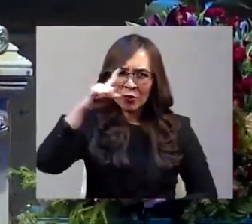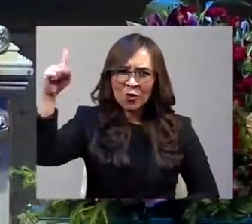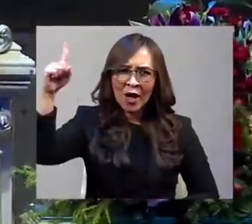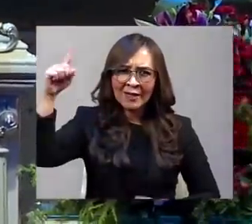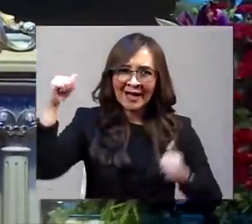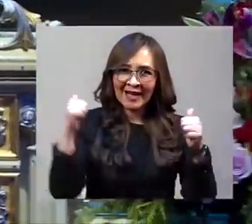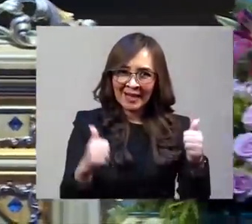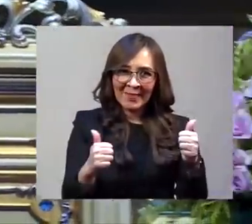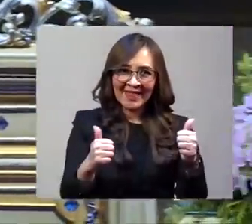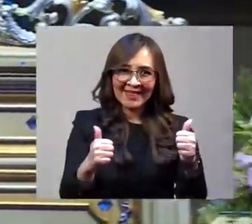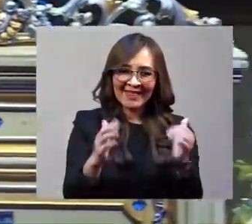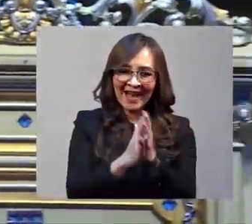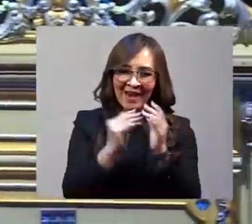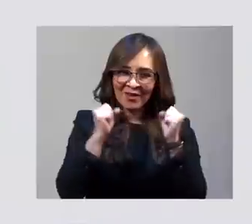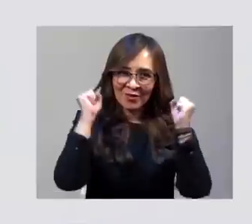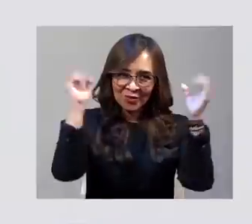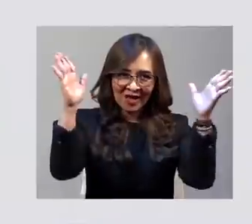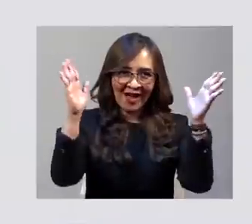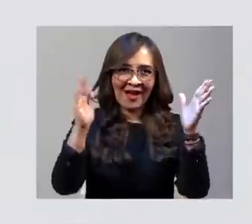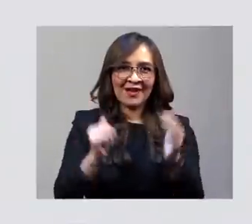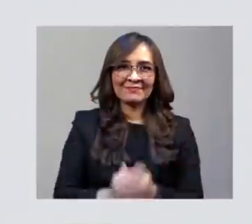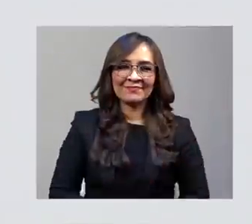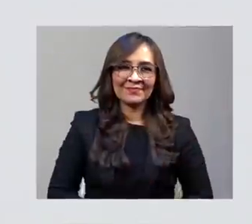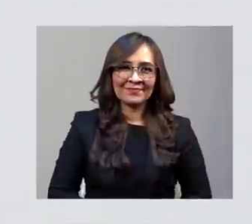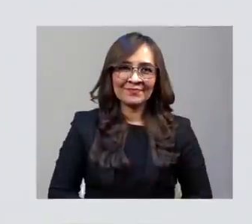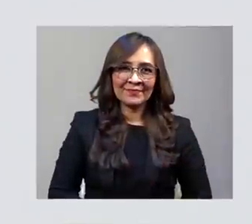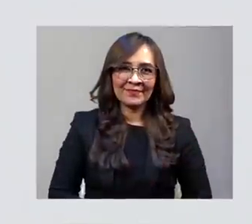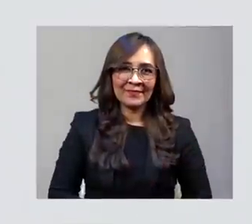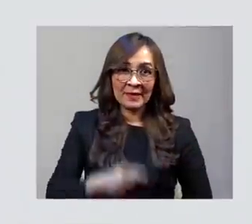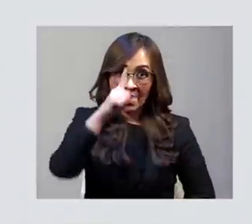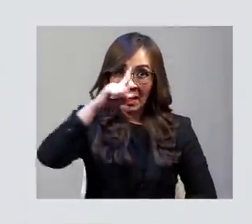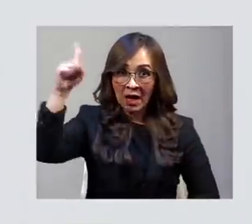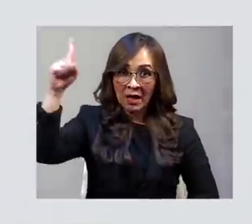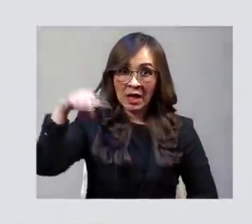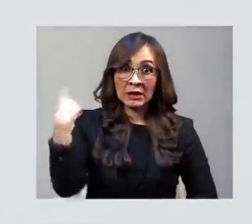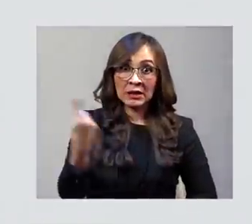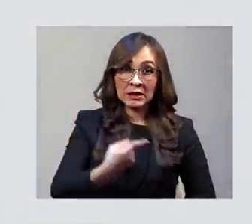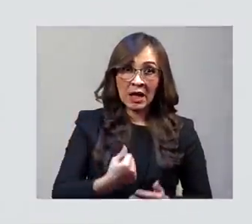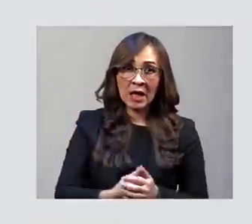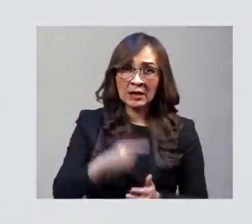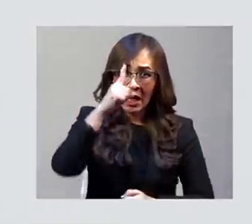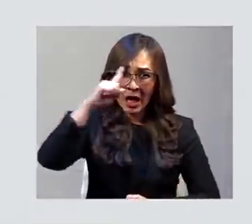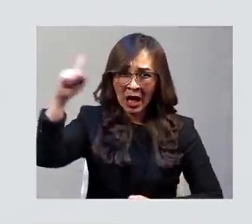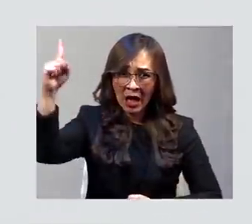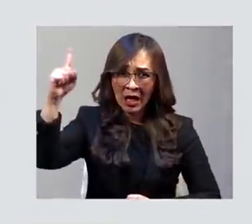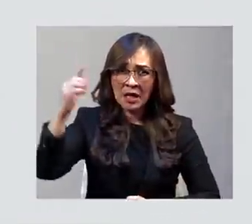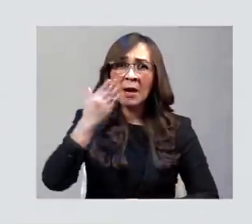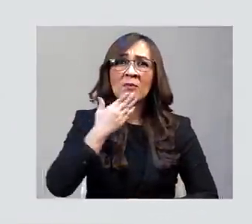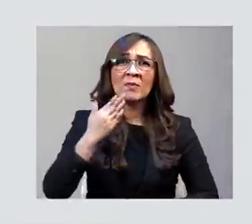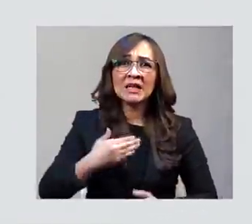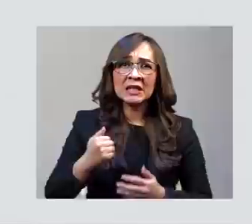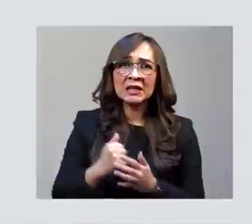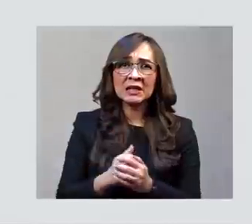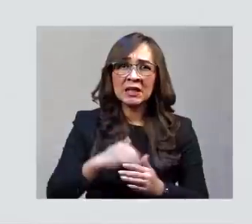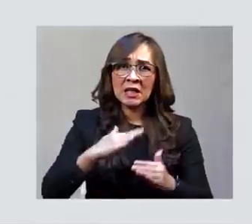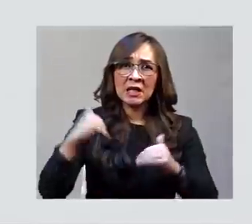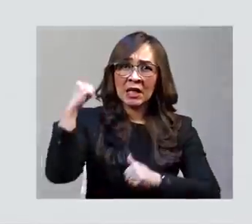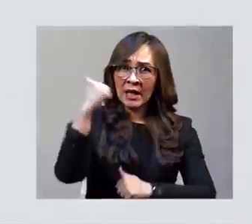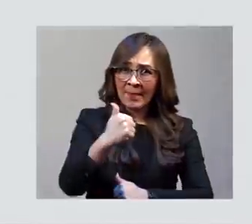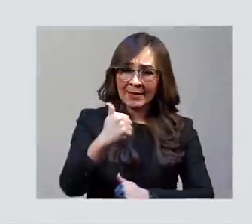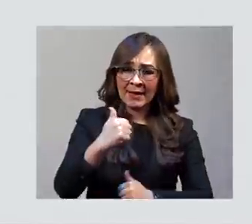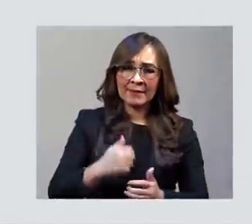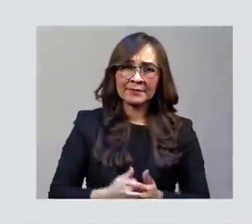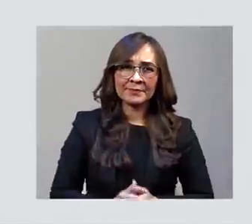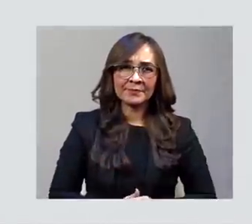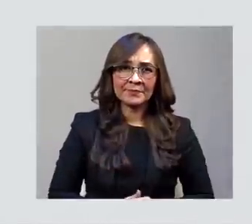Yes, haleluya. Iya kan? Allah kita adalah Allah kemajuan. Progressive God. Dan saudara gue yang kasih dalam